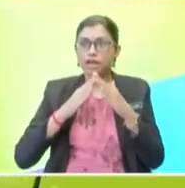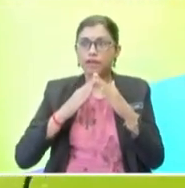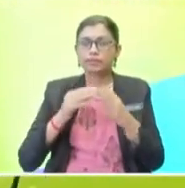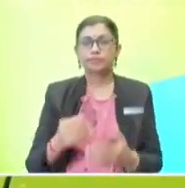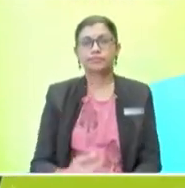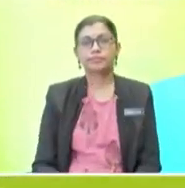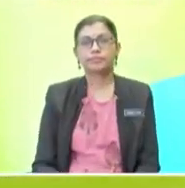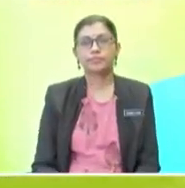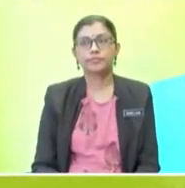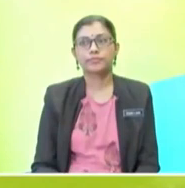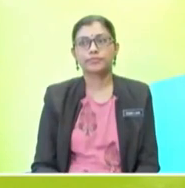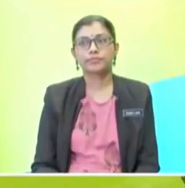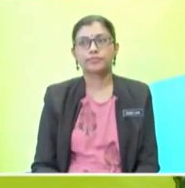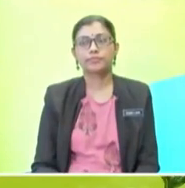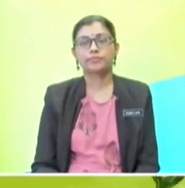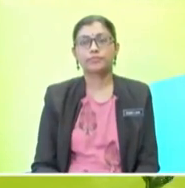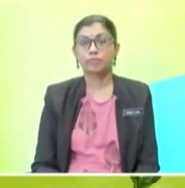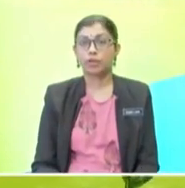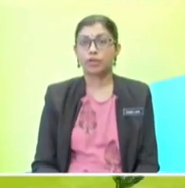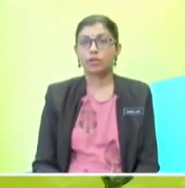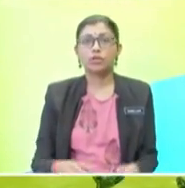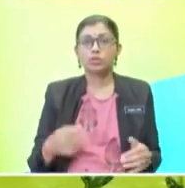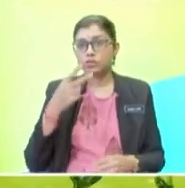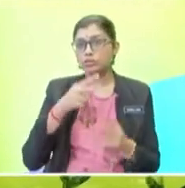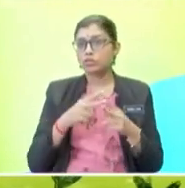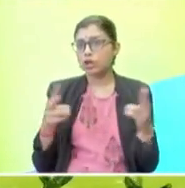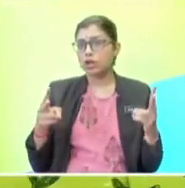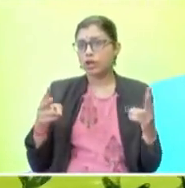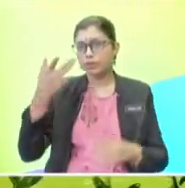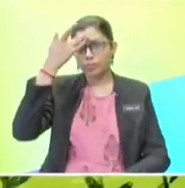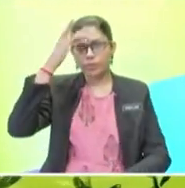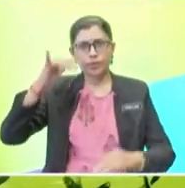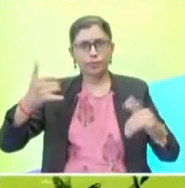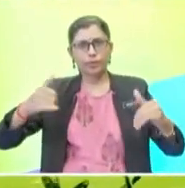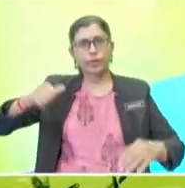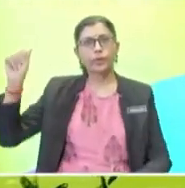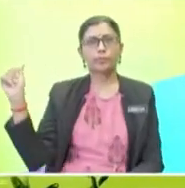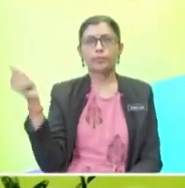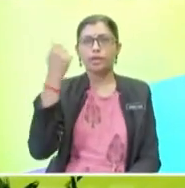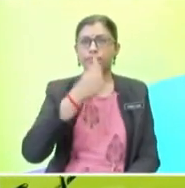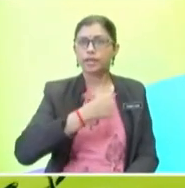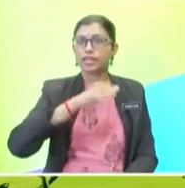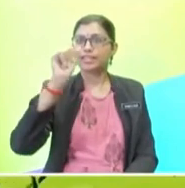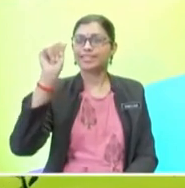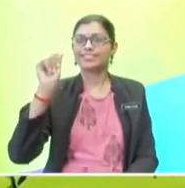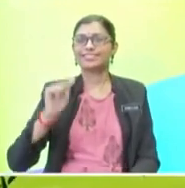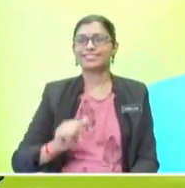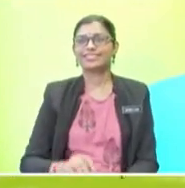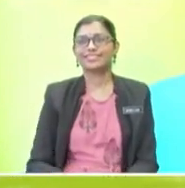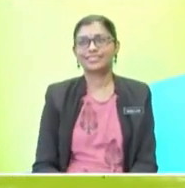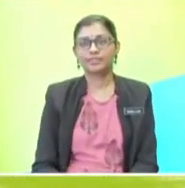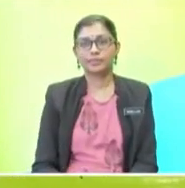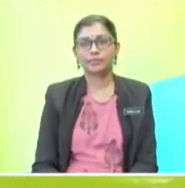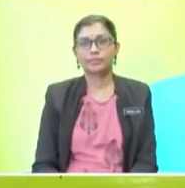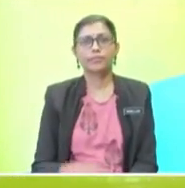juga seorang yang hebat dalam permainan badminton. Beliau mula mengajak dan mengajar